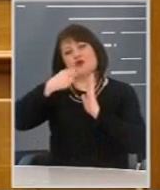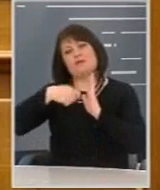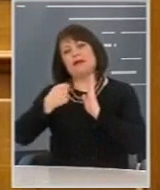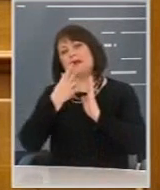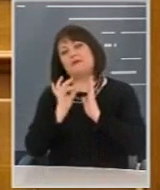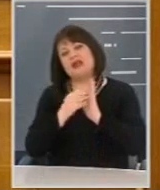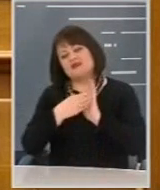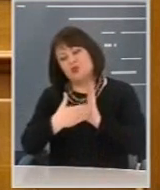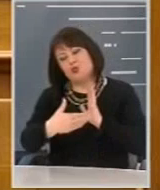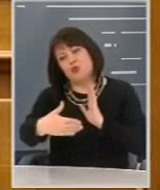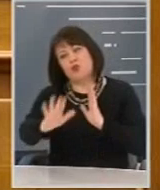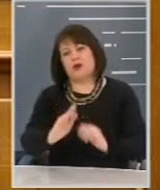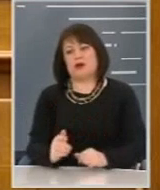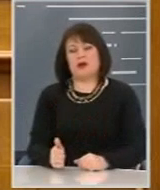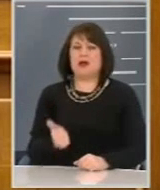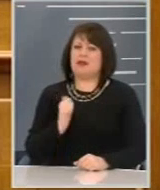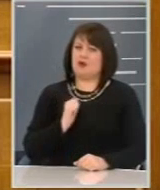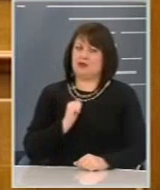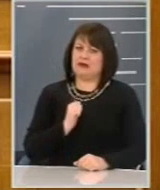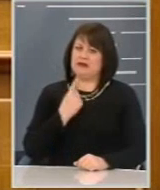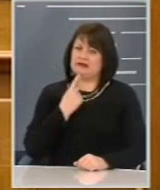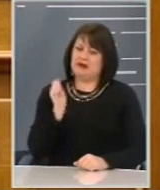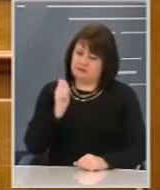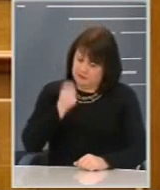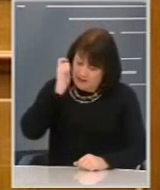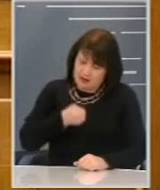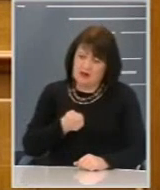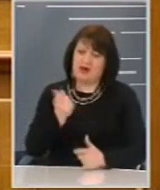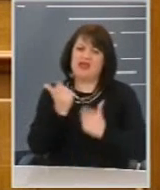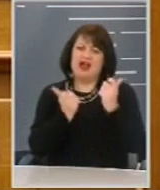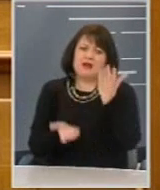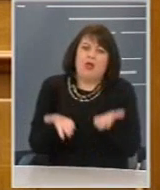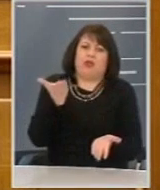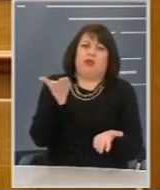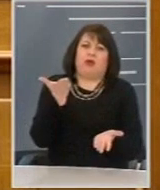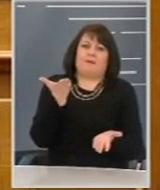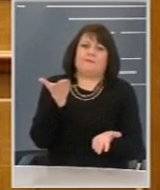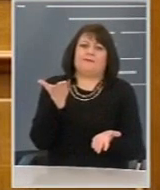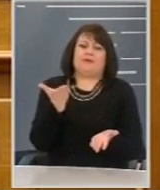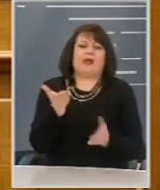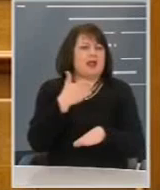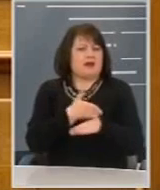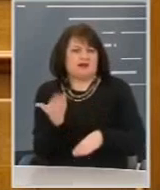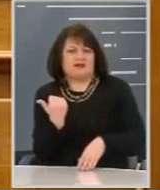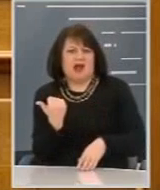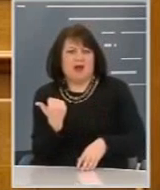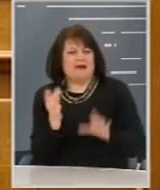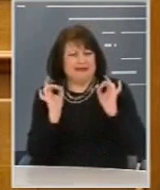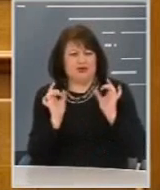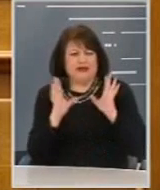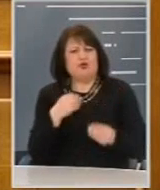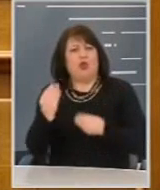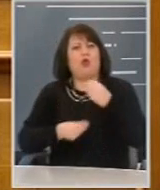μας. Οι ιδιοκτήτες παραδέχθηκαν δημόσια ότι δινόταν σαν δάνεια ανισότιμα, δάνειμα με αέρα, δάνεια χωρίς